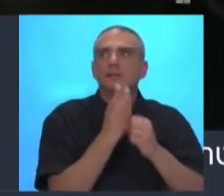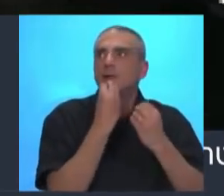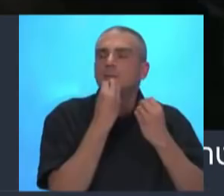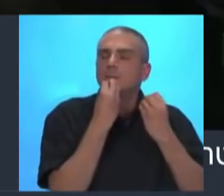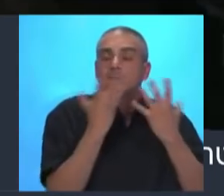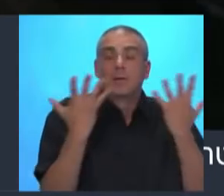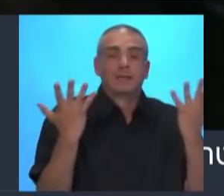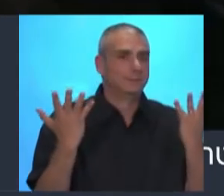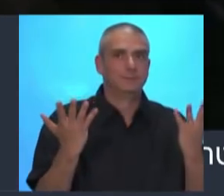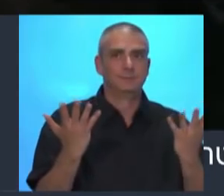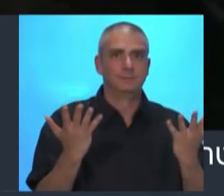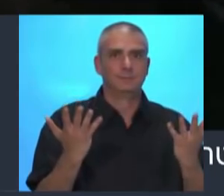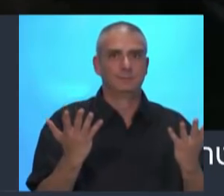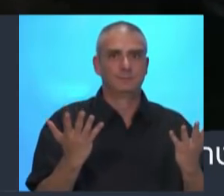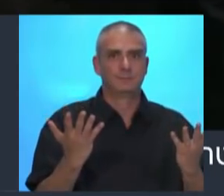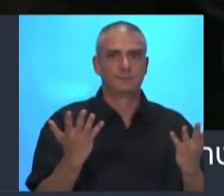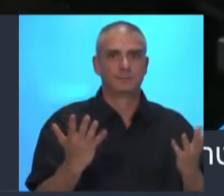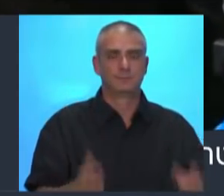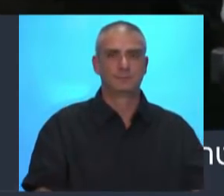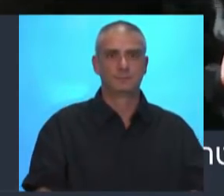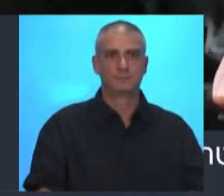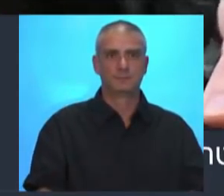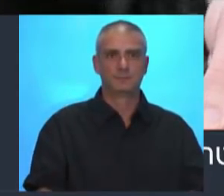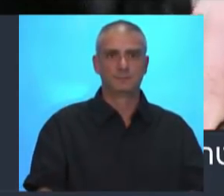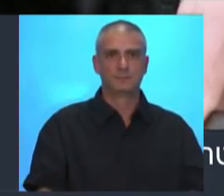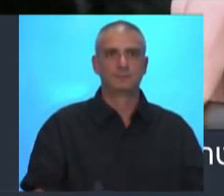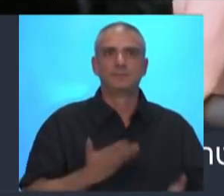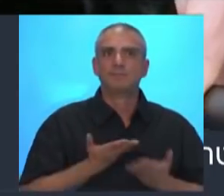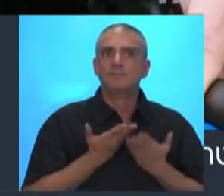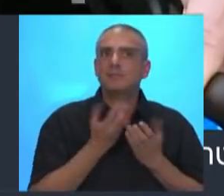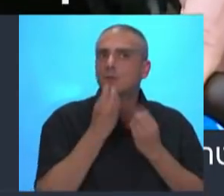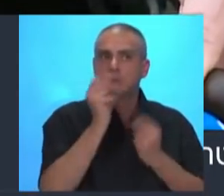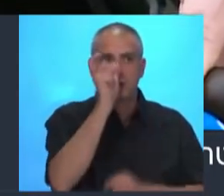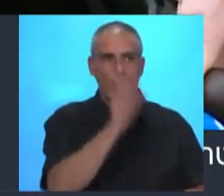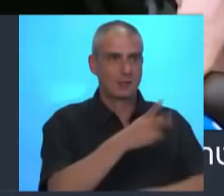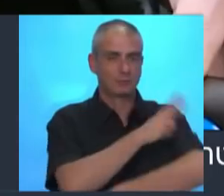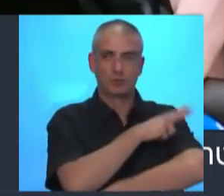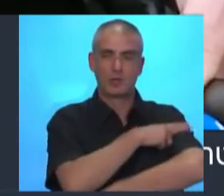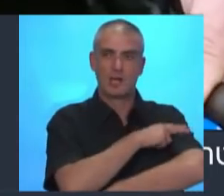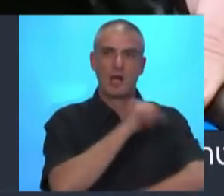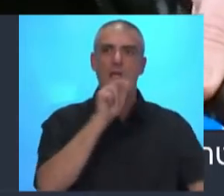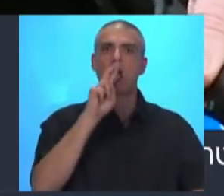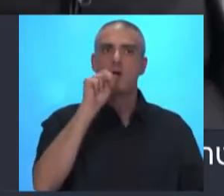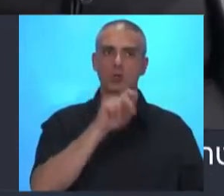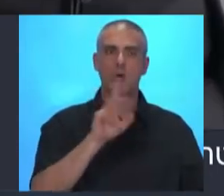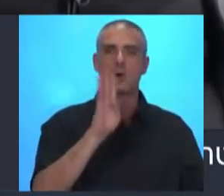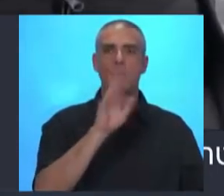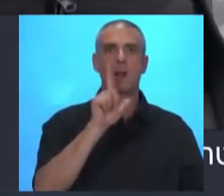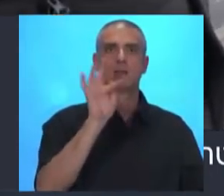geste extraordinaire, extraordinaire de dévouement dans la personne du lieutenant-colonel Arnaud